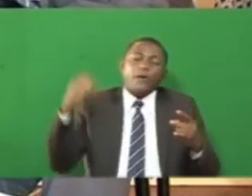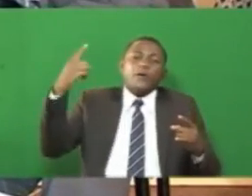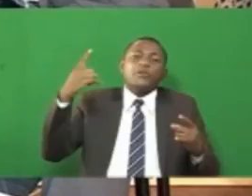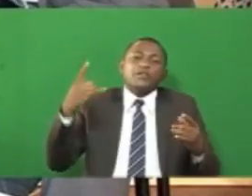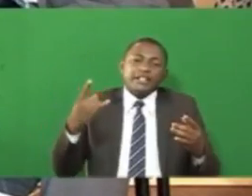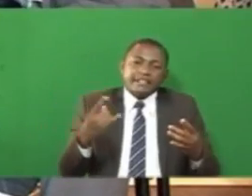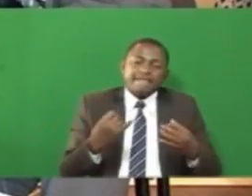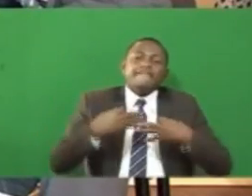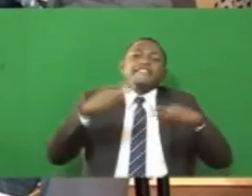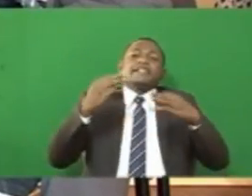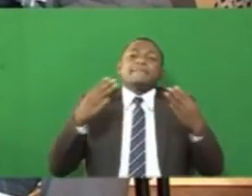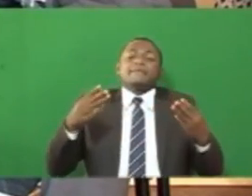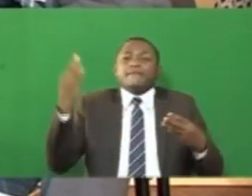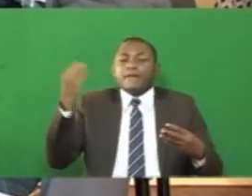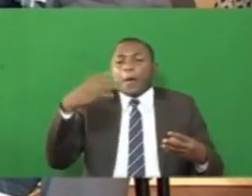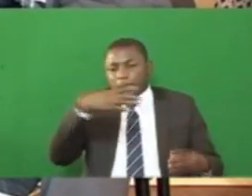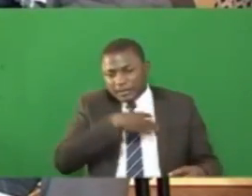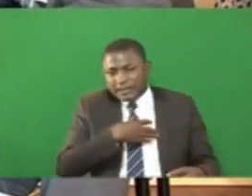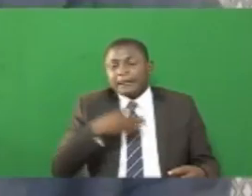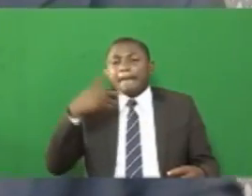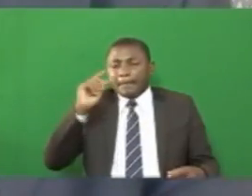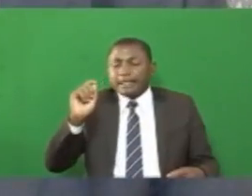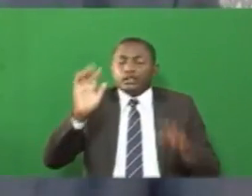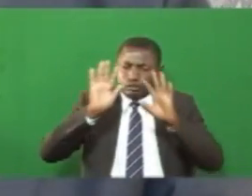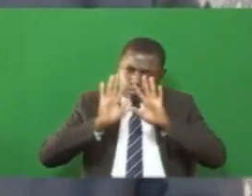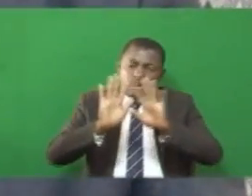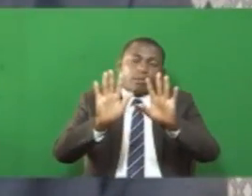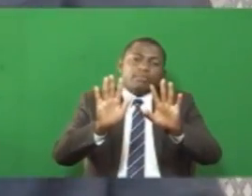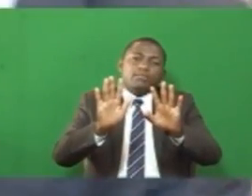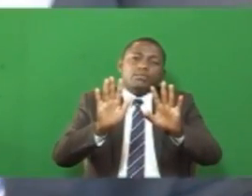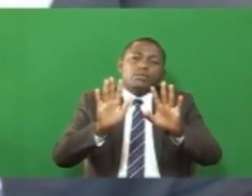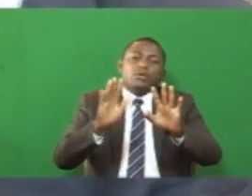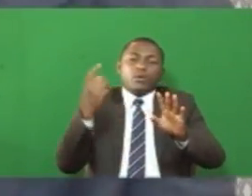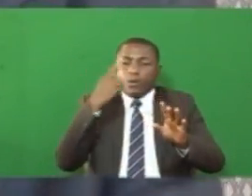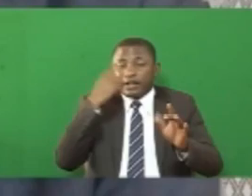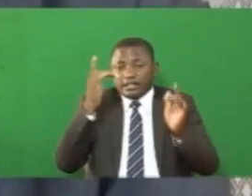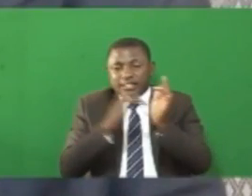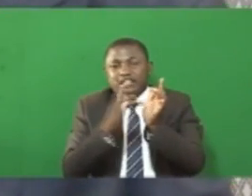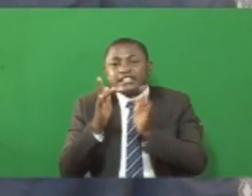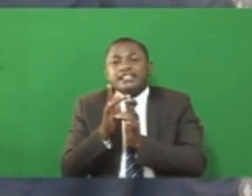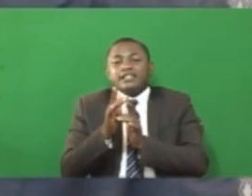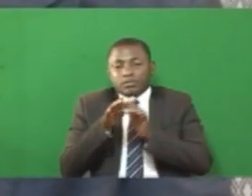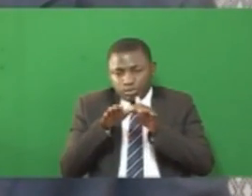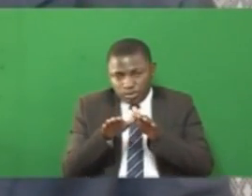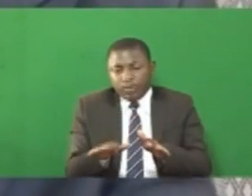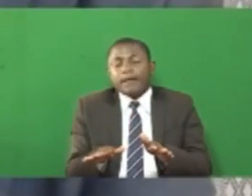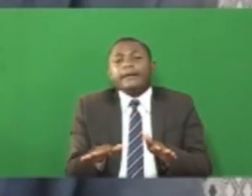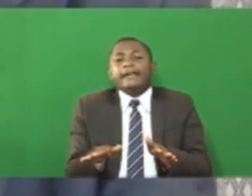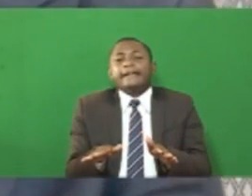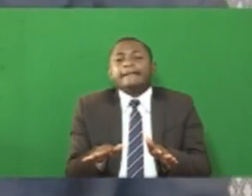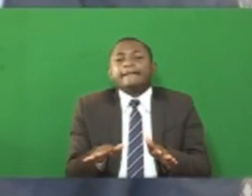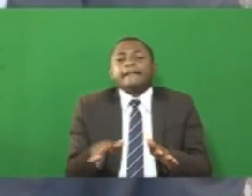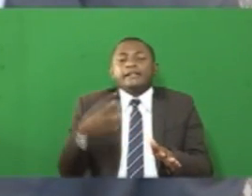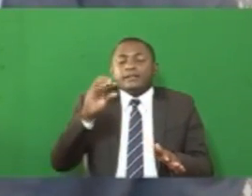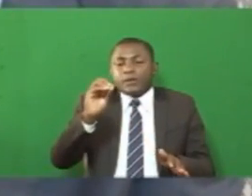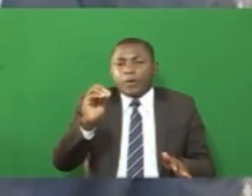pana Jesu toda kuti kusisina Paseka nhasi saka manzwira ndaita chidzidzo aterere ndirikuona nguva dzedu dzafamba mufundisi